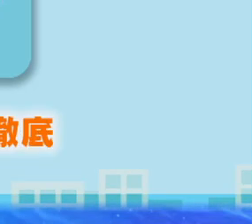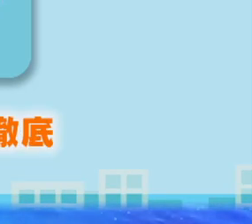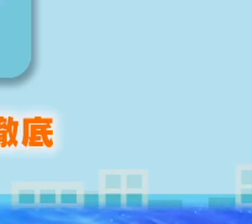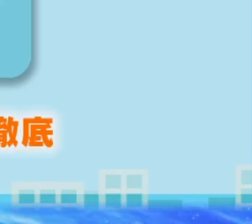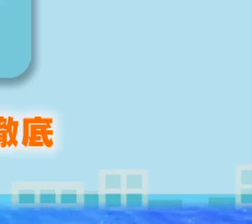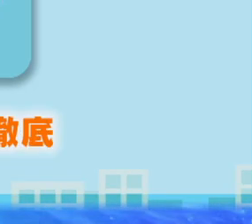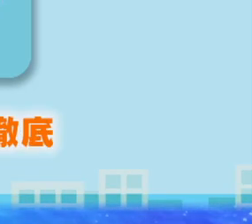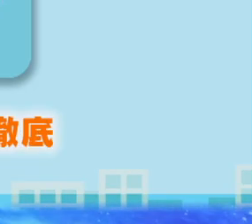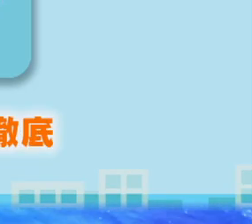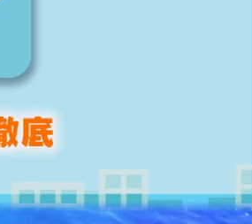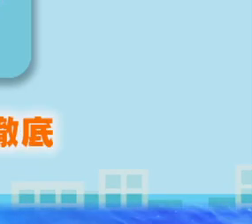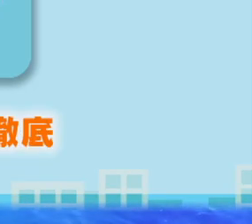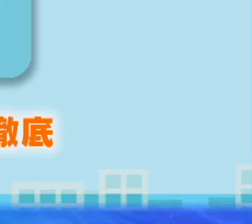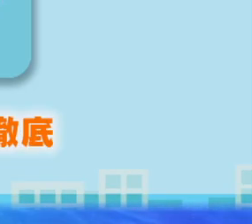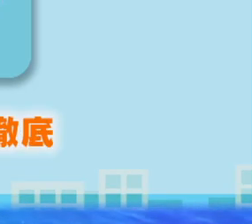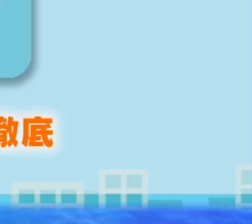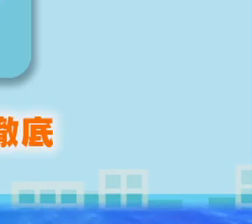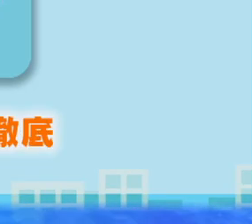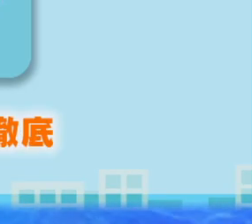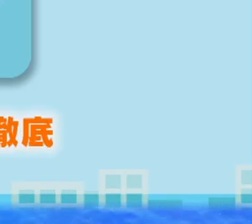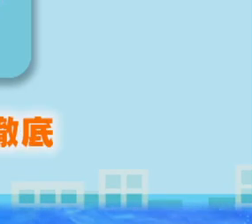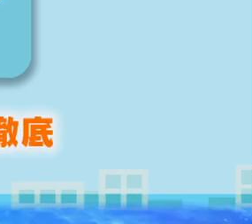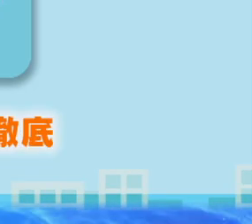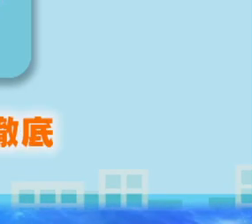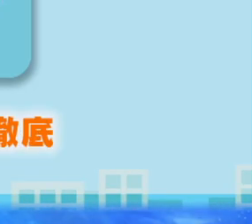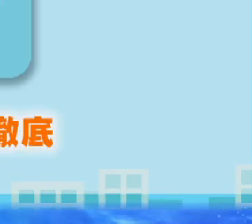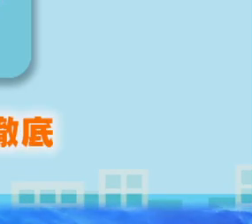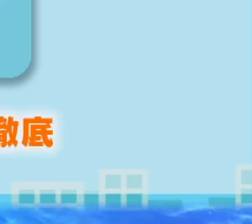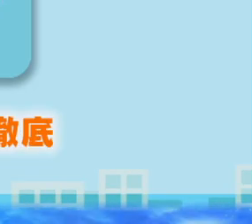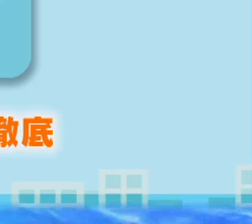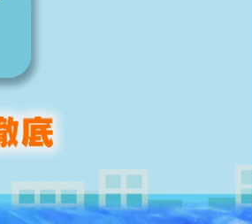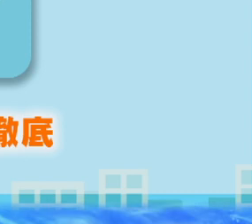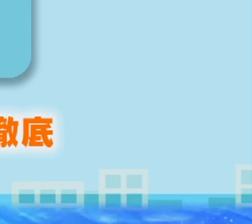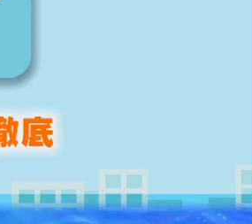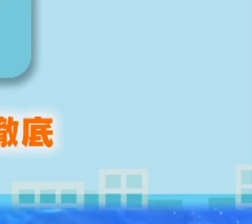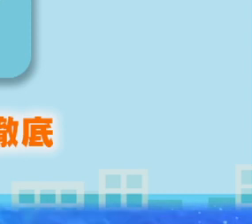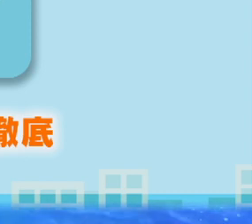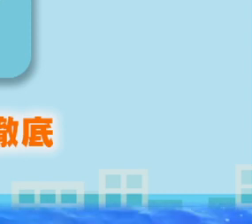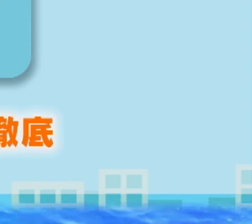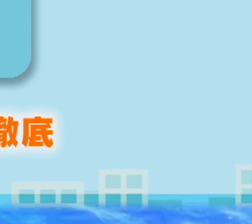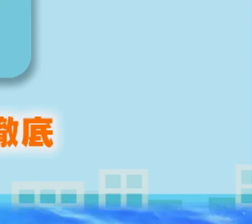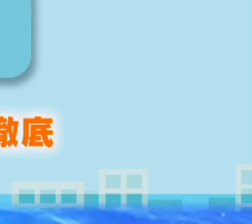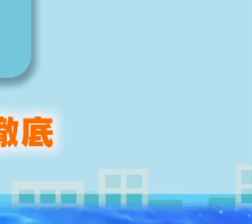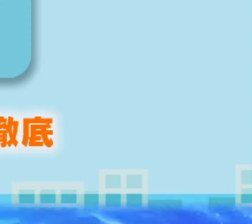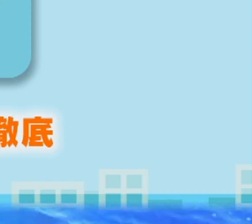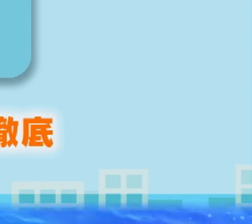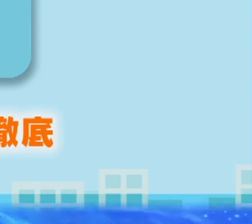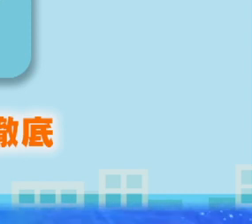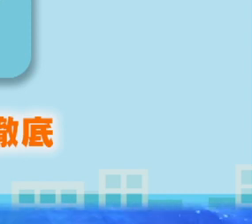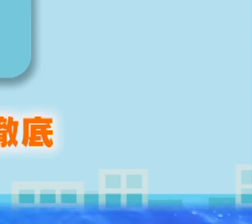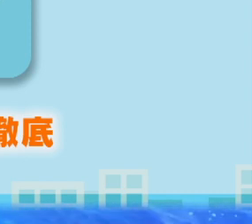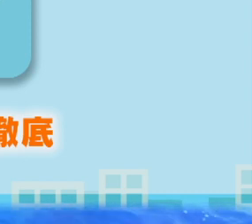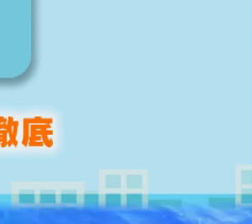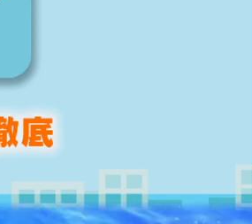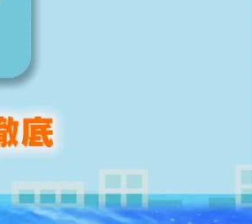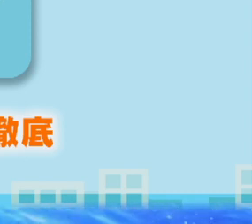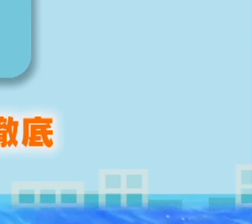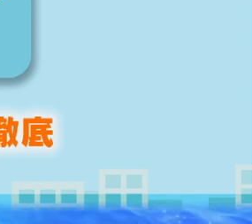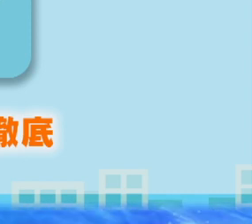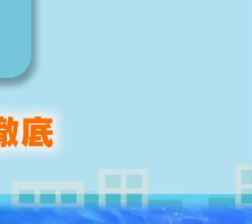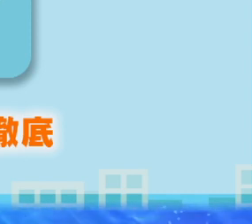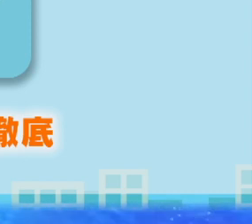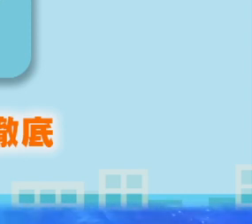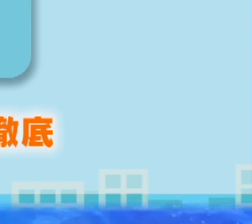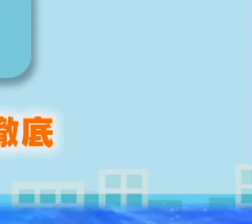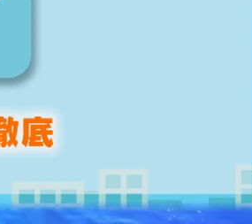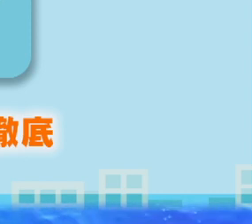会食を行う際は以下の点に注意し、感染防止対策を徹底してください。ゴールドステッカ